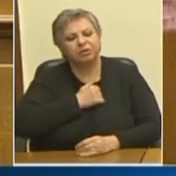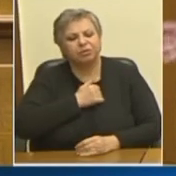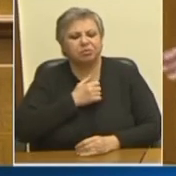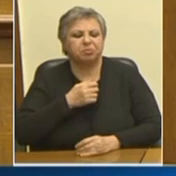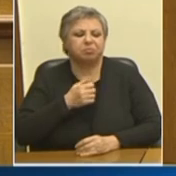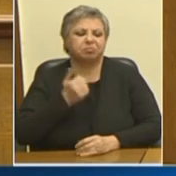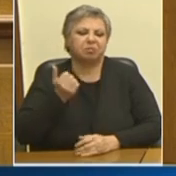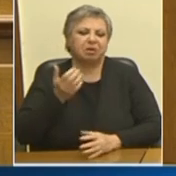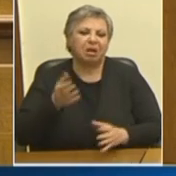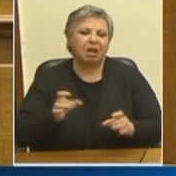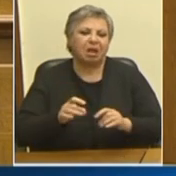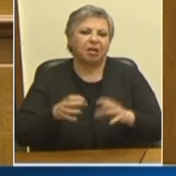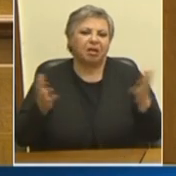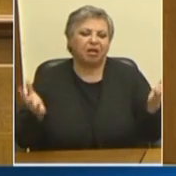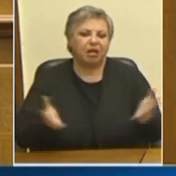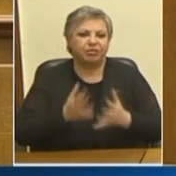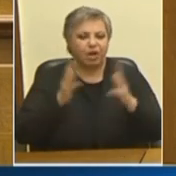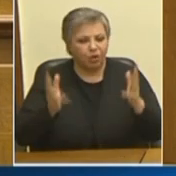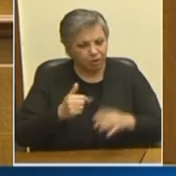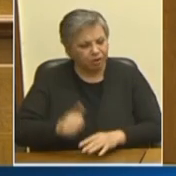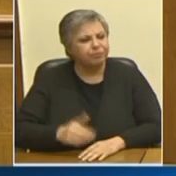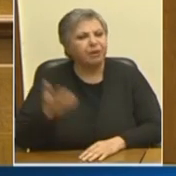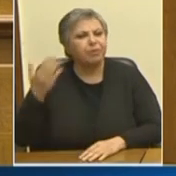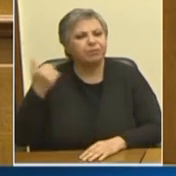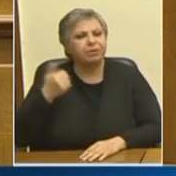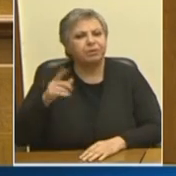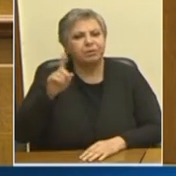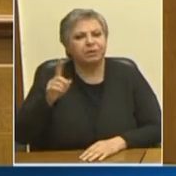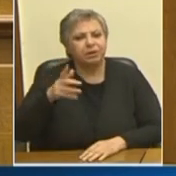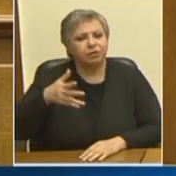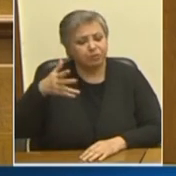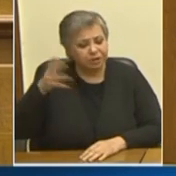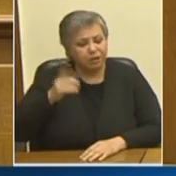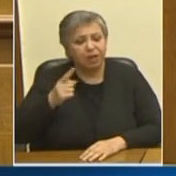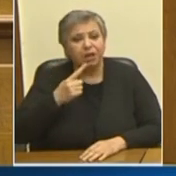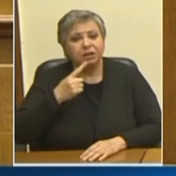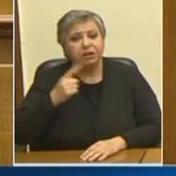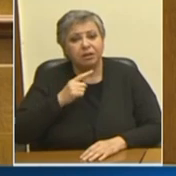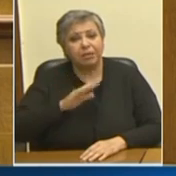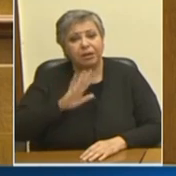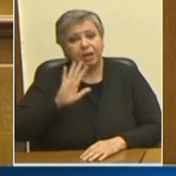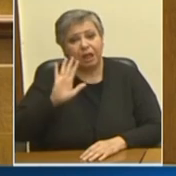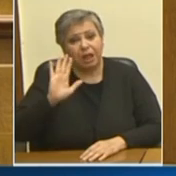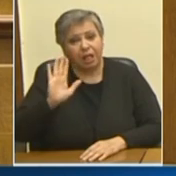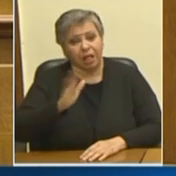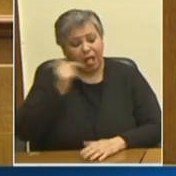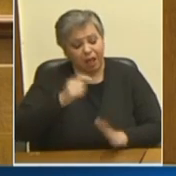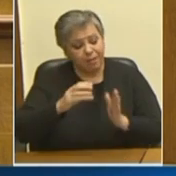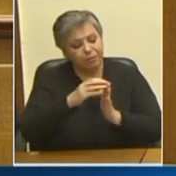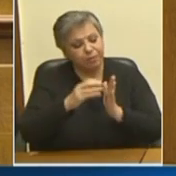τον κύριο Πρωθυπουργό και έδωσε μια εξεζητημένη νομική ερμηνεία ότι όταν αναθεωρείς κάποια